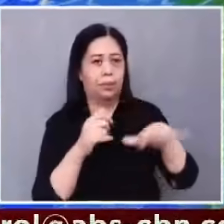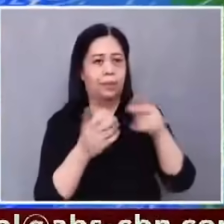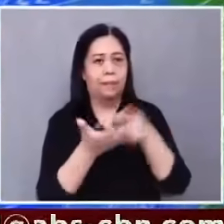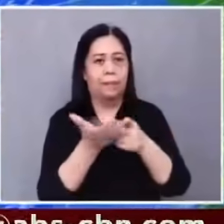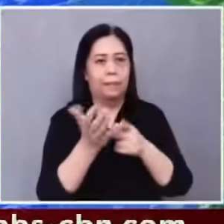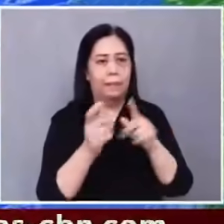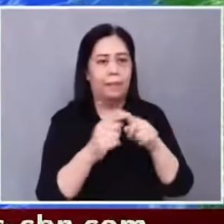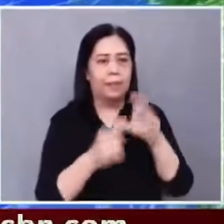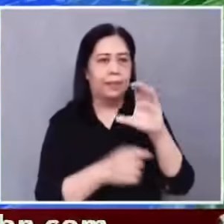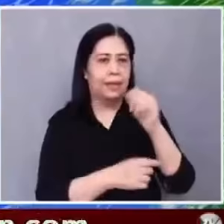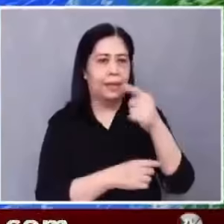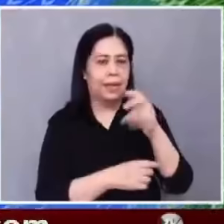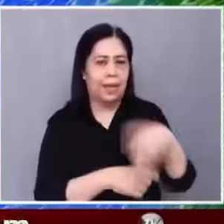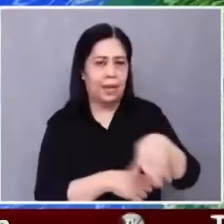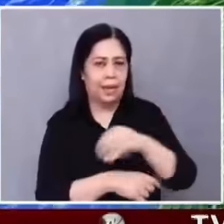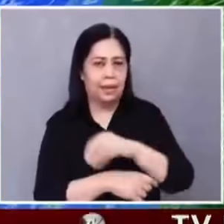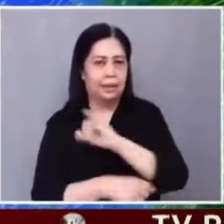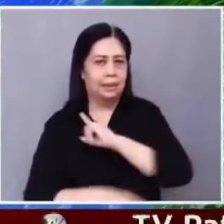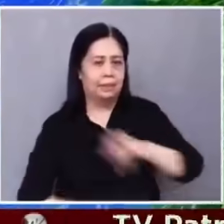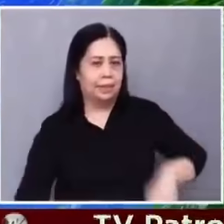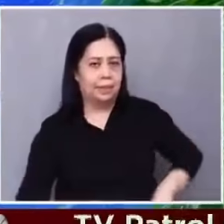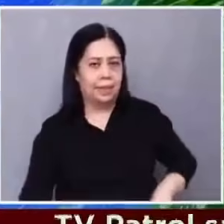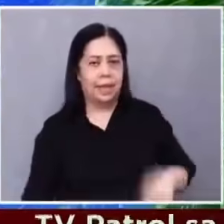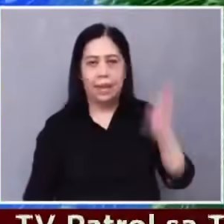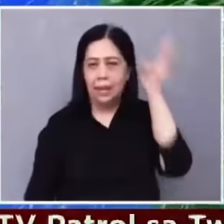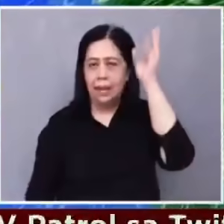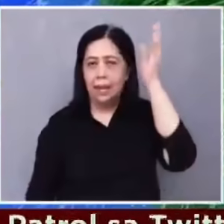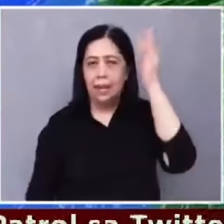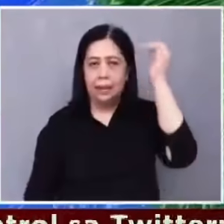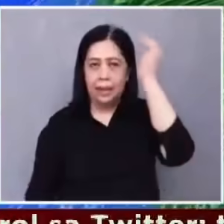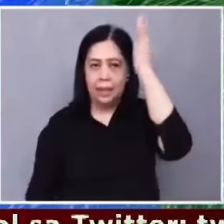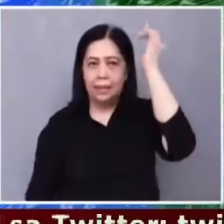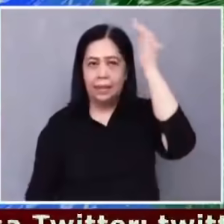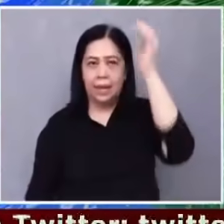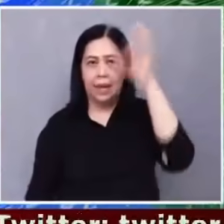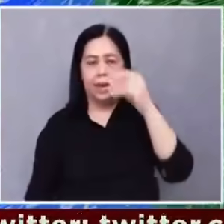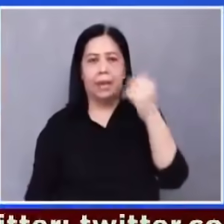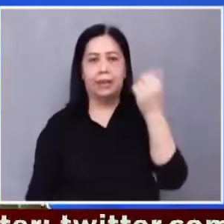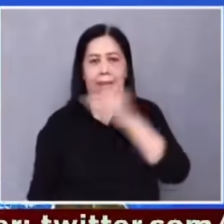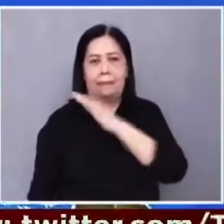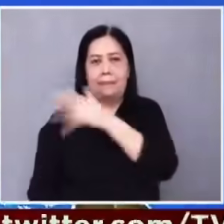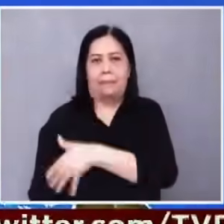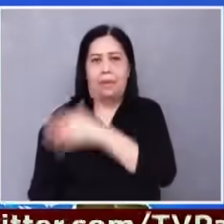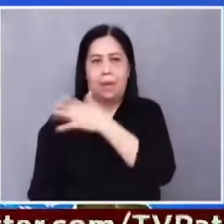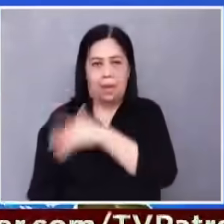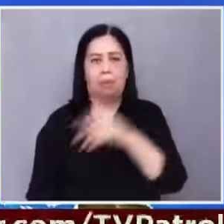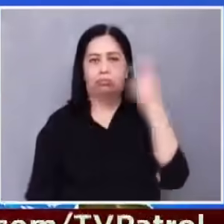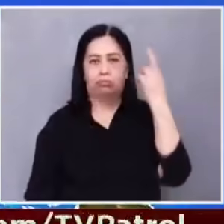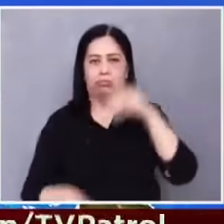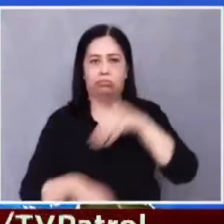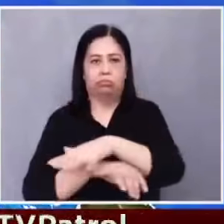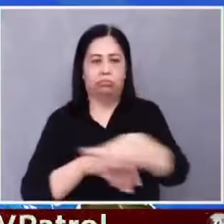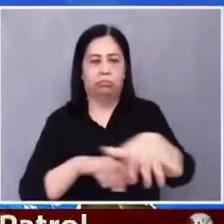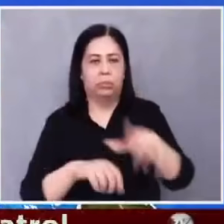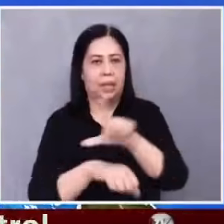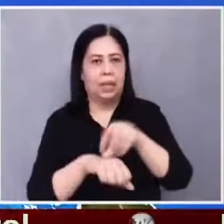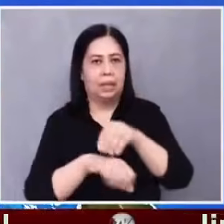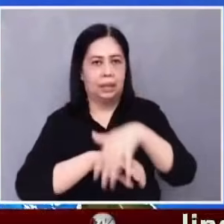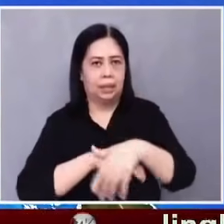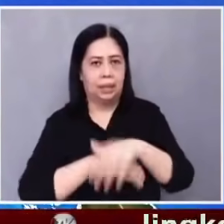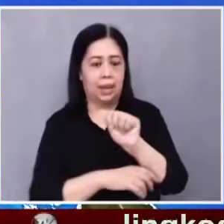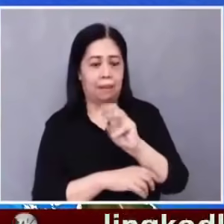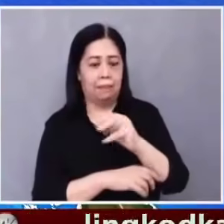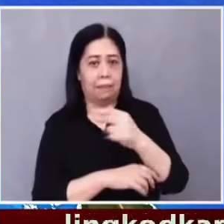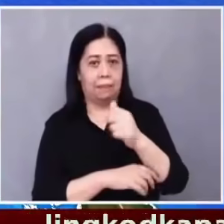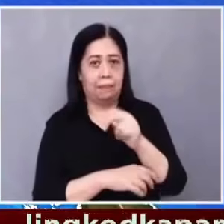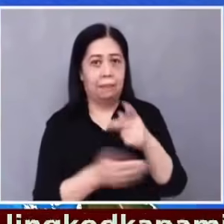Cagayan, Isabela, Kalinga at Apayao na maaari ring magdulot ng pagbaha at landslide. Apektado naman ng abihan ang natitirang